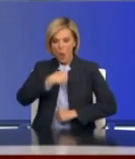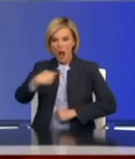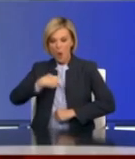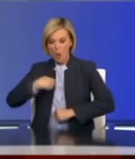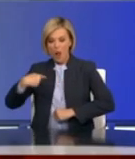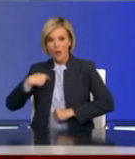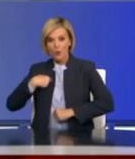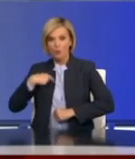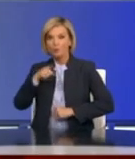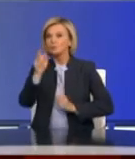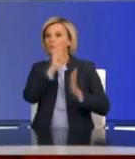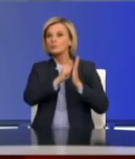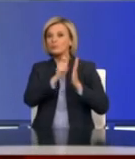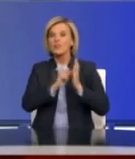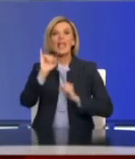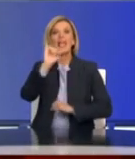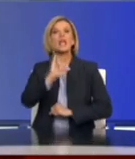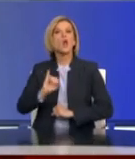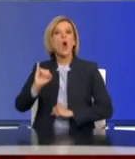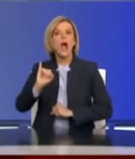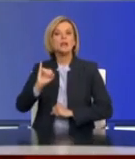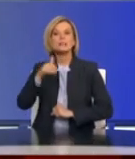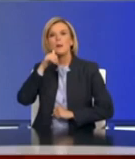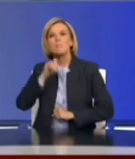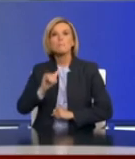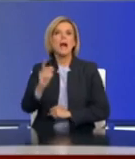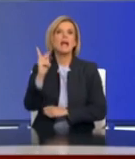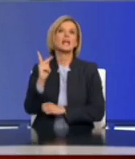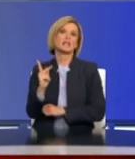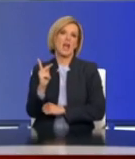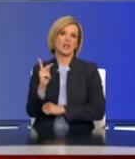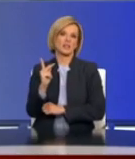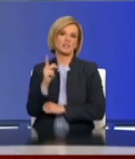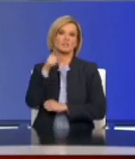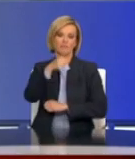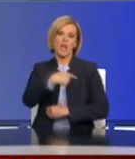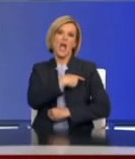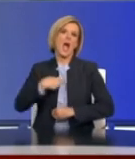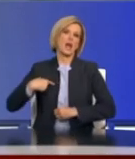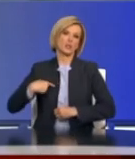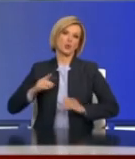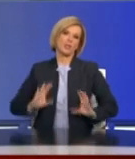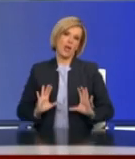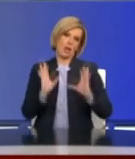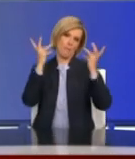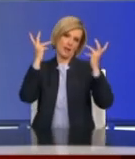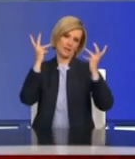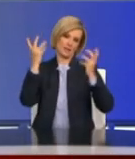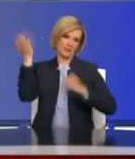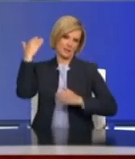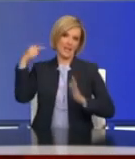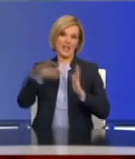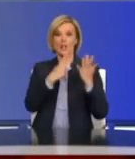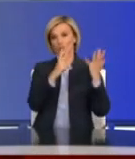Ιωάννης Μακρυγιάννης, ο πλαρχηγός της Ελληνικής Επανάστασης του 1821. Ο γνωστός δημοσιογράφος και